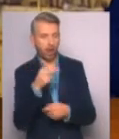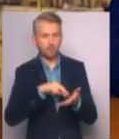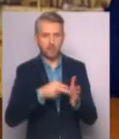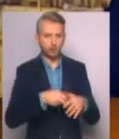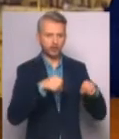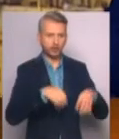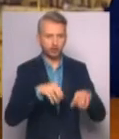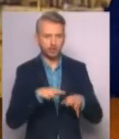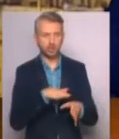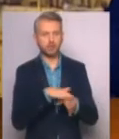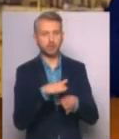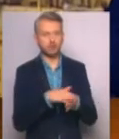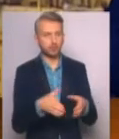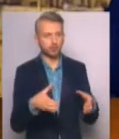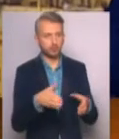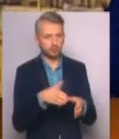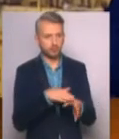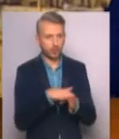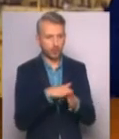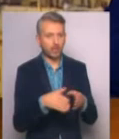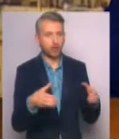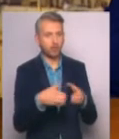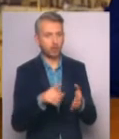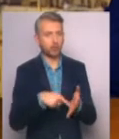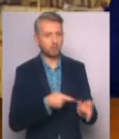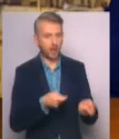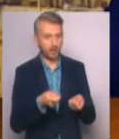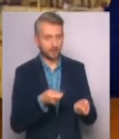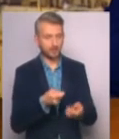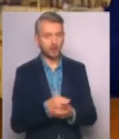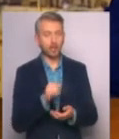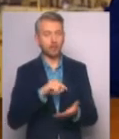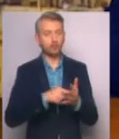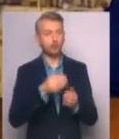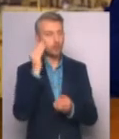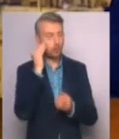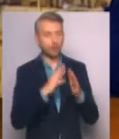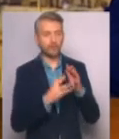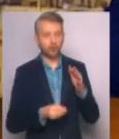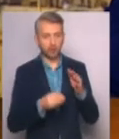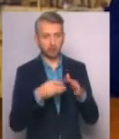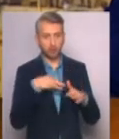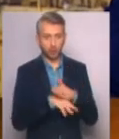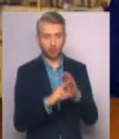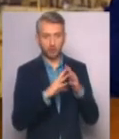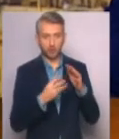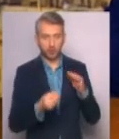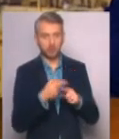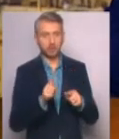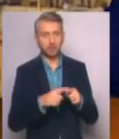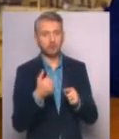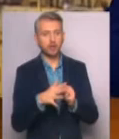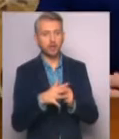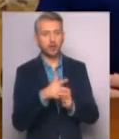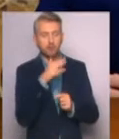імплементованих командою мера. І з точки зору Виноградаря, метро на Виноградар, це вже при першій